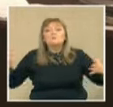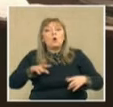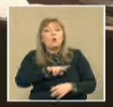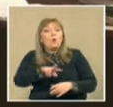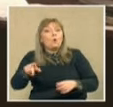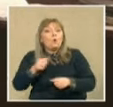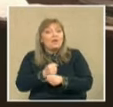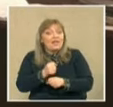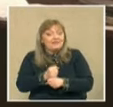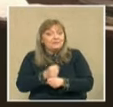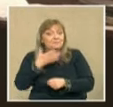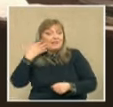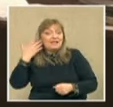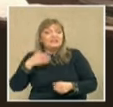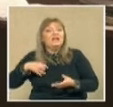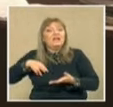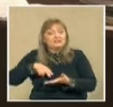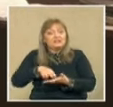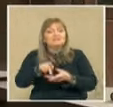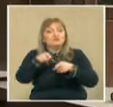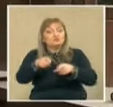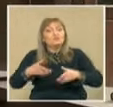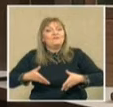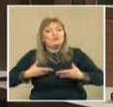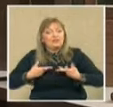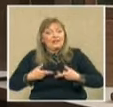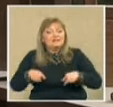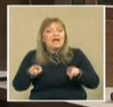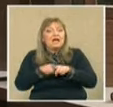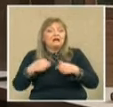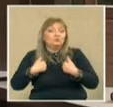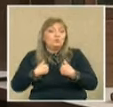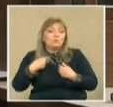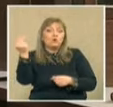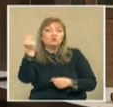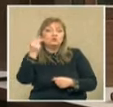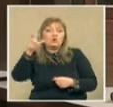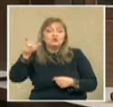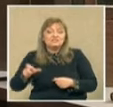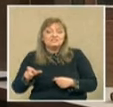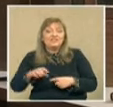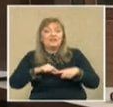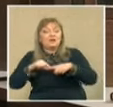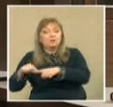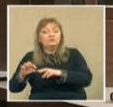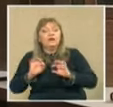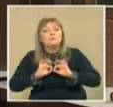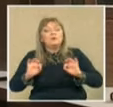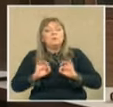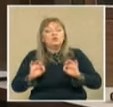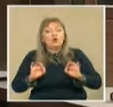млади тръгват точно с това желание, както и моя художествен ръководител, така му подготвяше за новата Невена Коканова, светла и